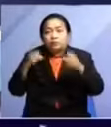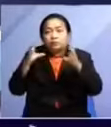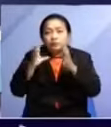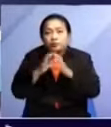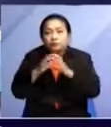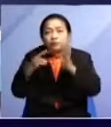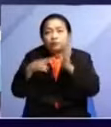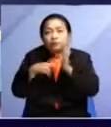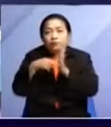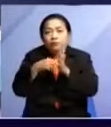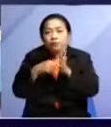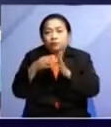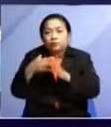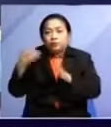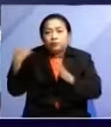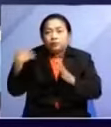บางเนี่ยเขาก็จะมีกำลังใจมากยิ่งขึ้นด้วย